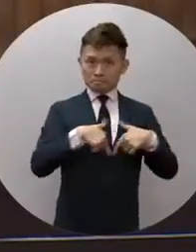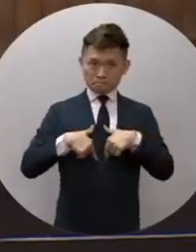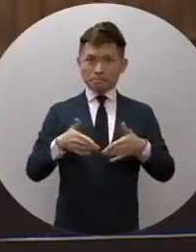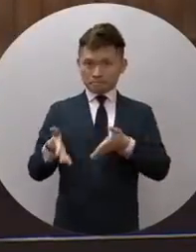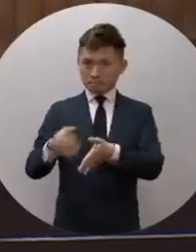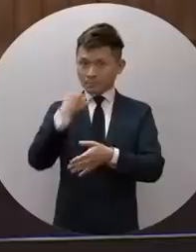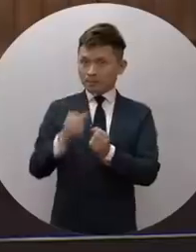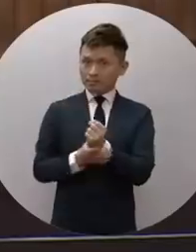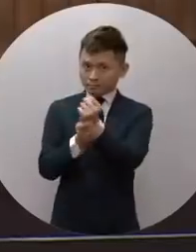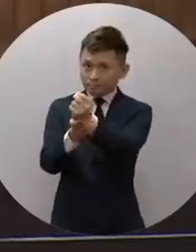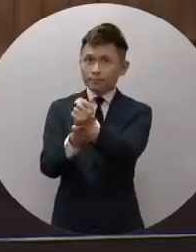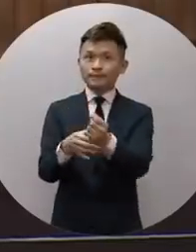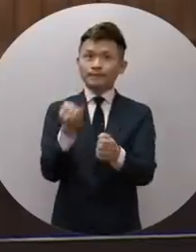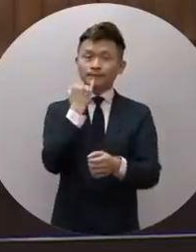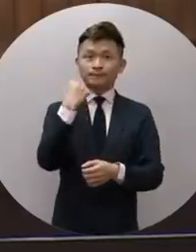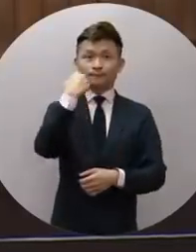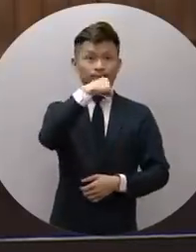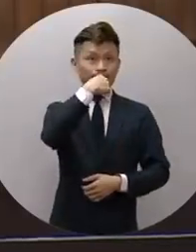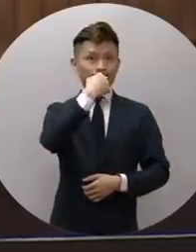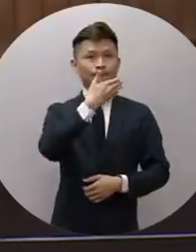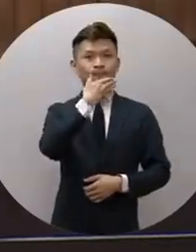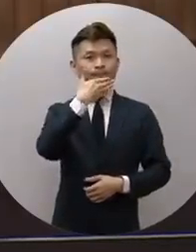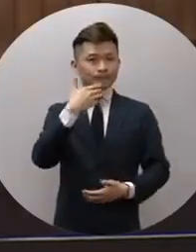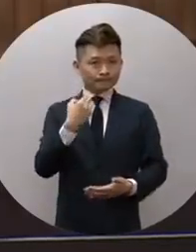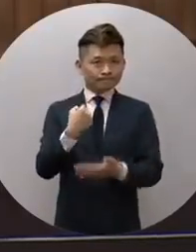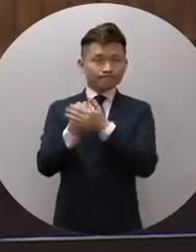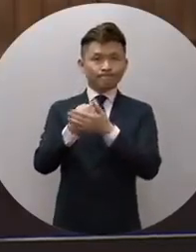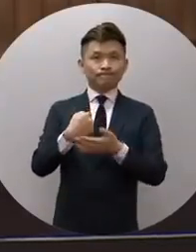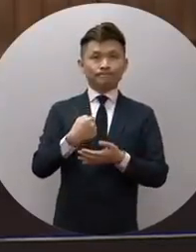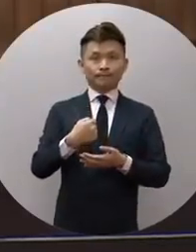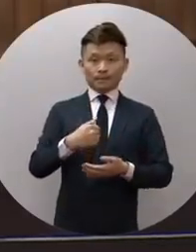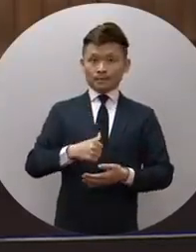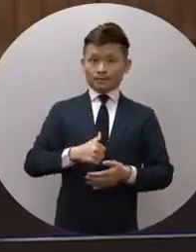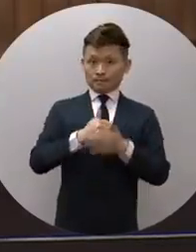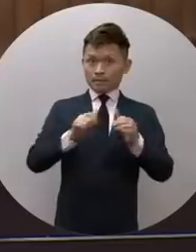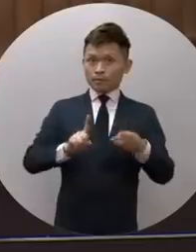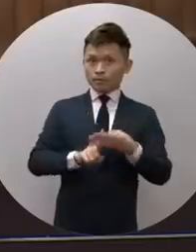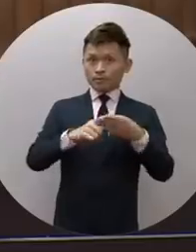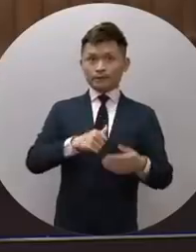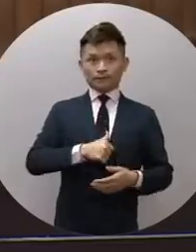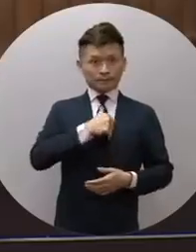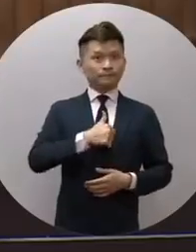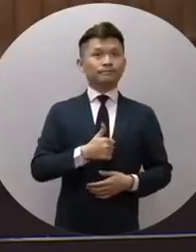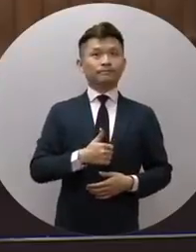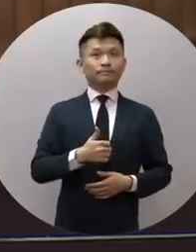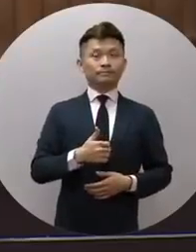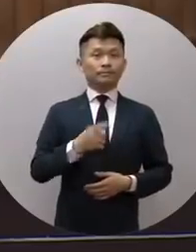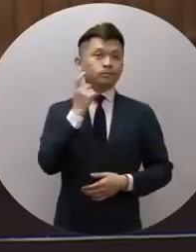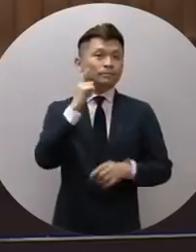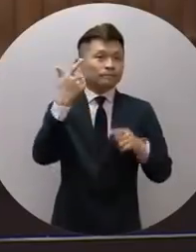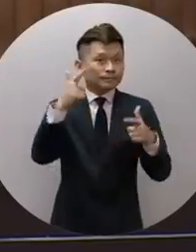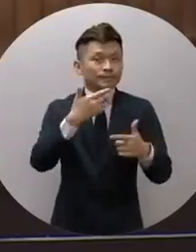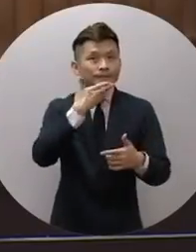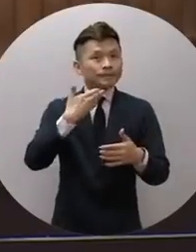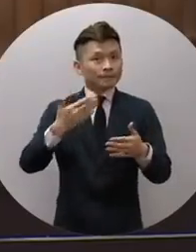湾，进而保障台湾最大利益的尊民主尊利多。台湾